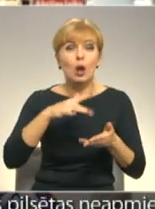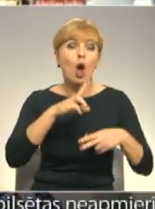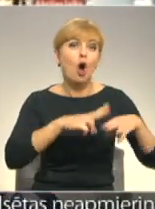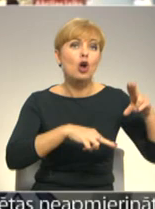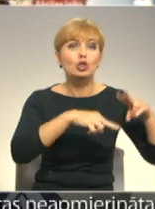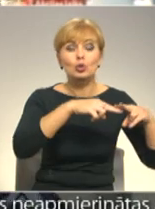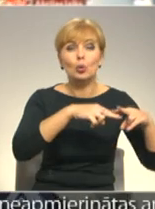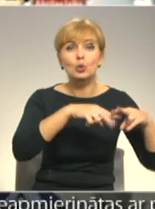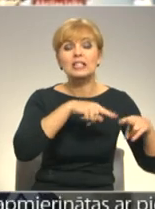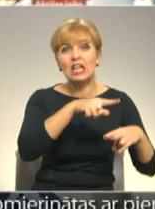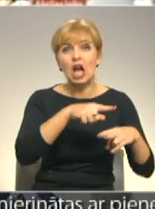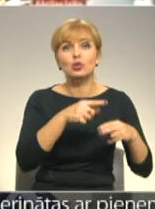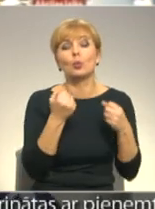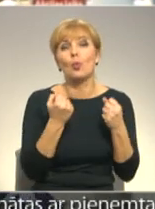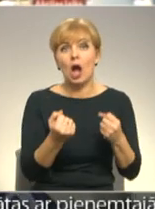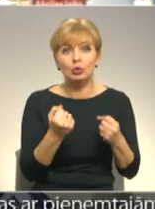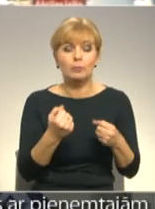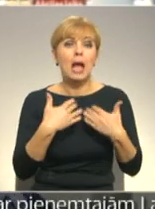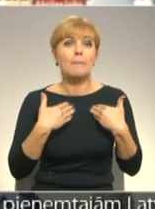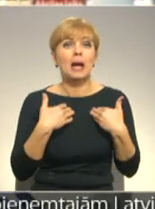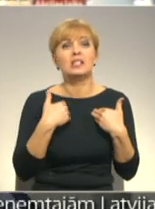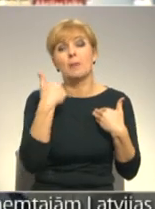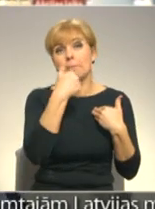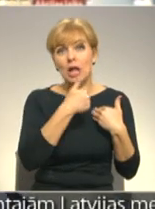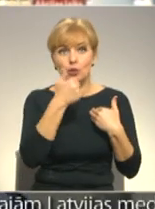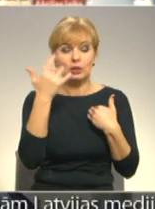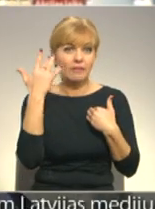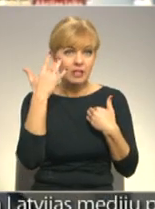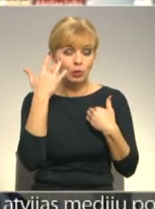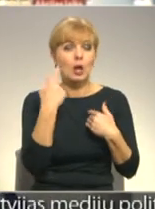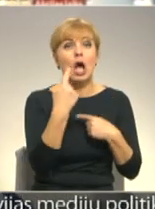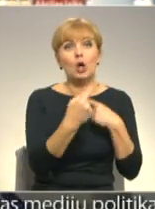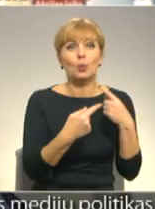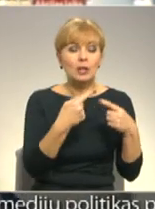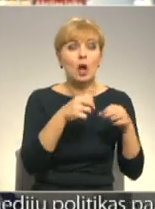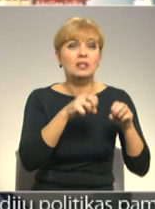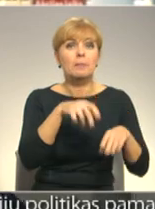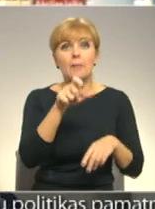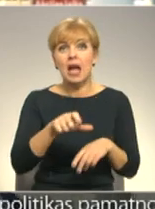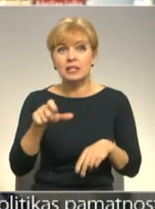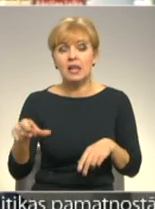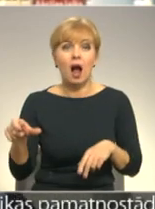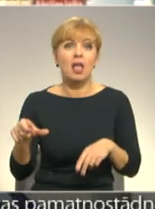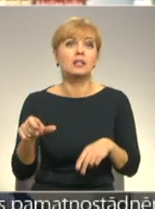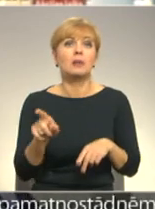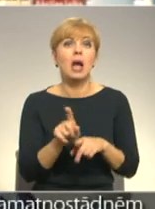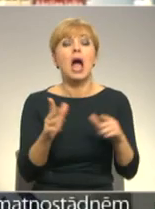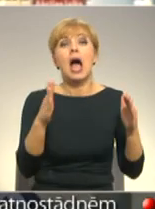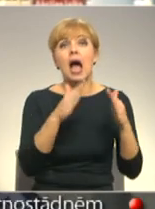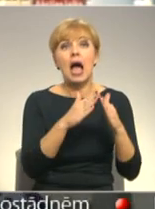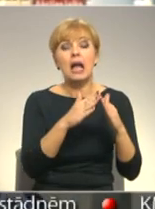Kā viedoklis, mans personīgais un runājot ar speciālistiem,